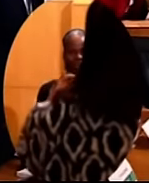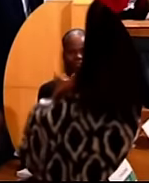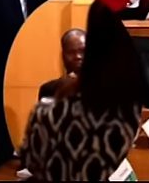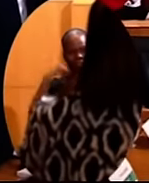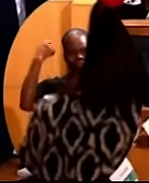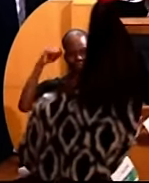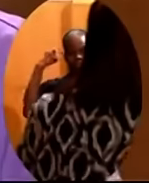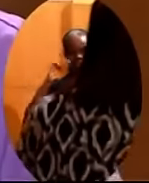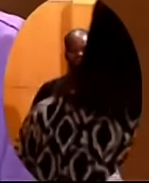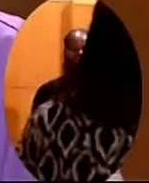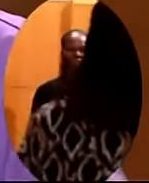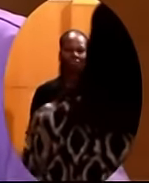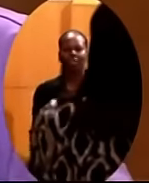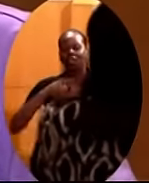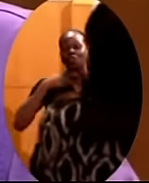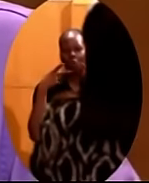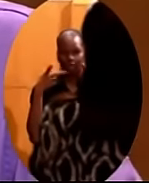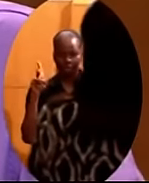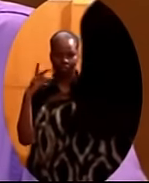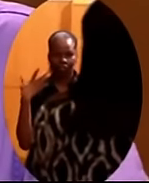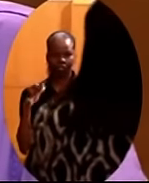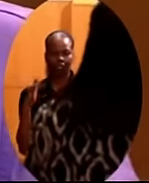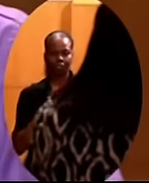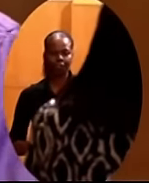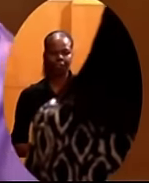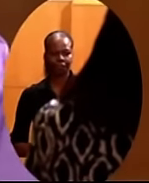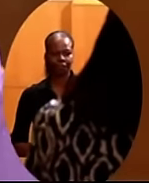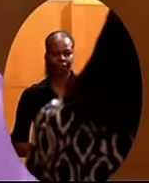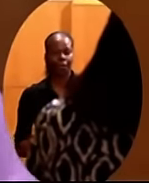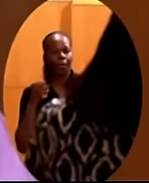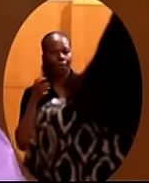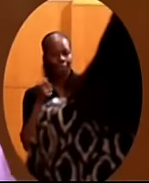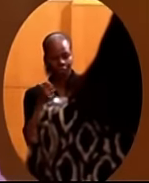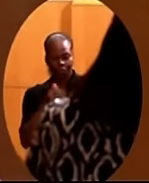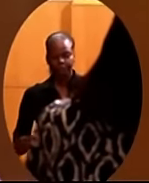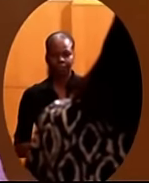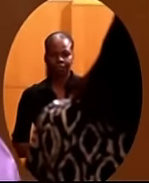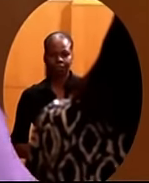présidentésidentésidentés et je vous annonce déjà que très